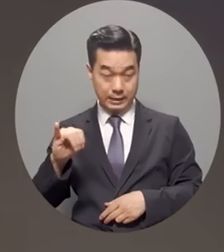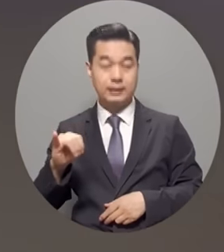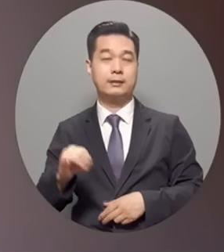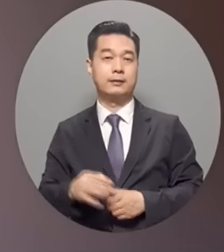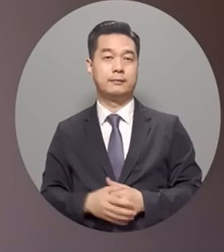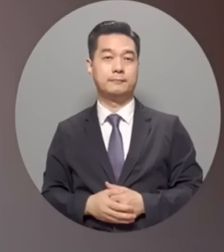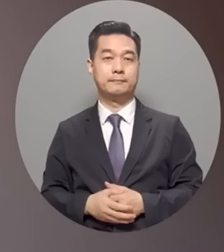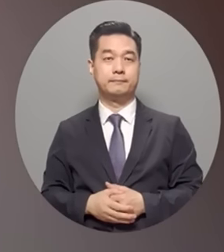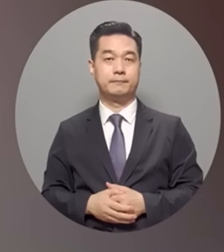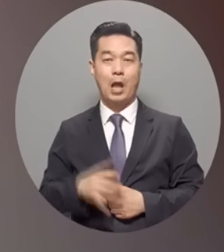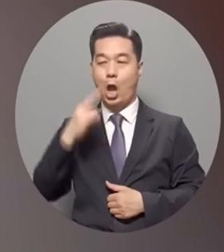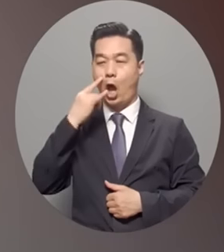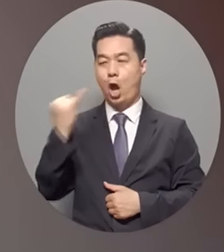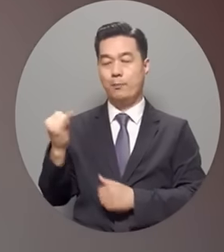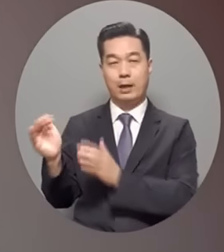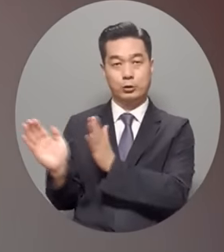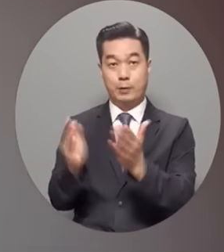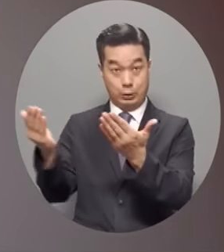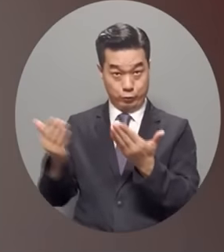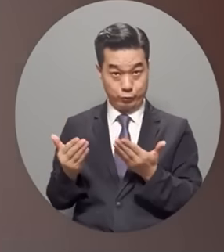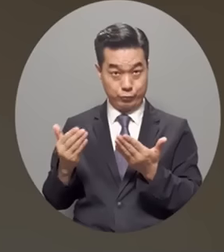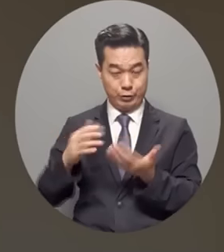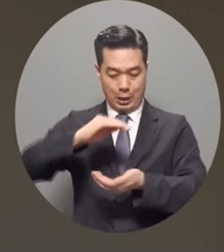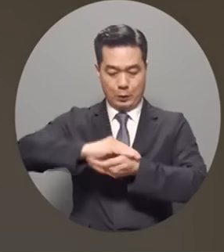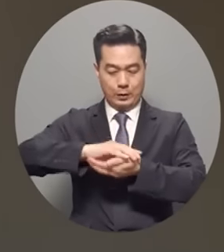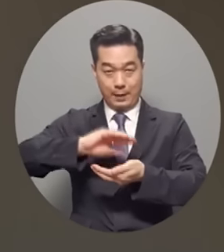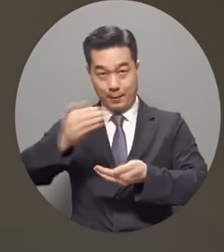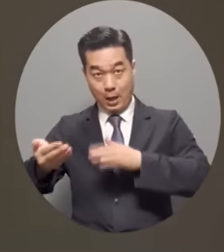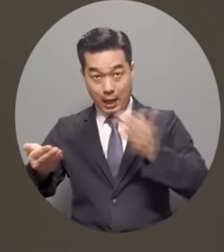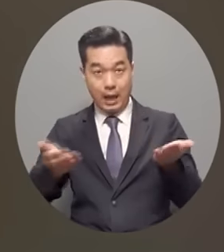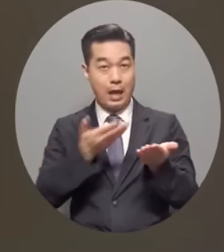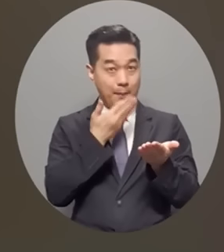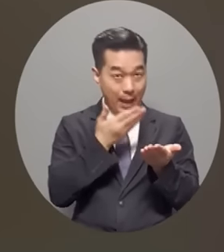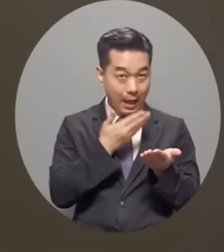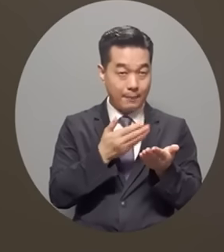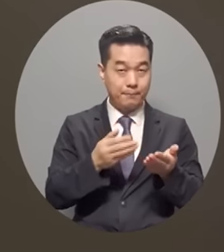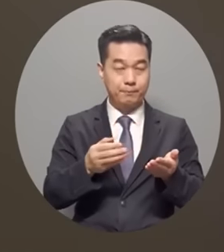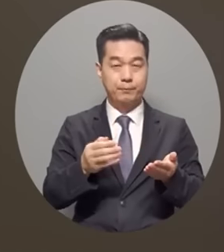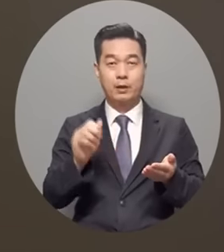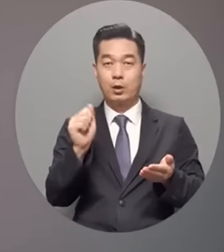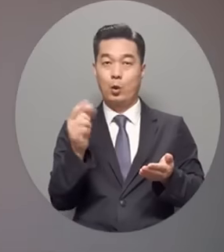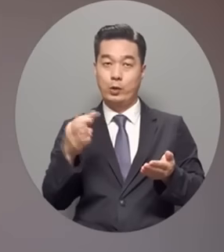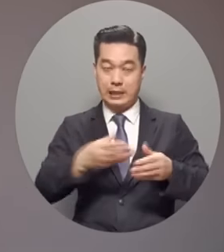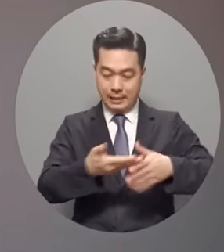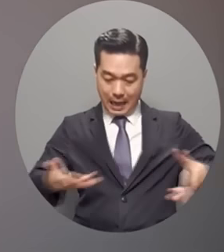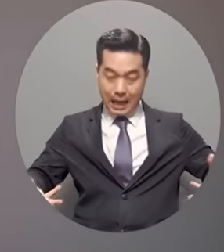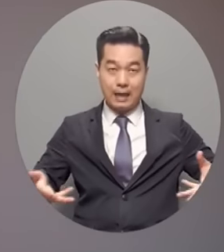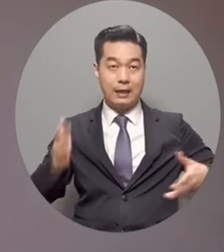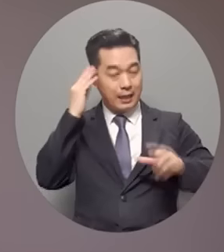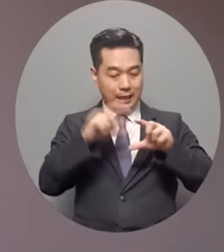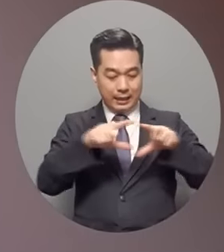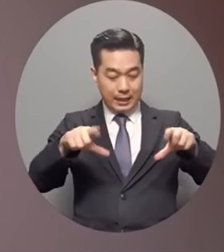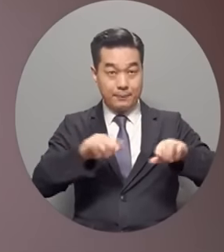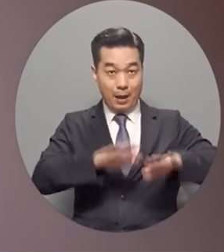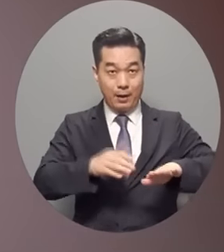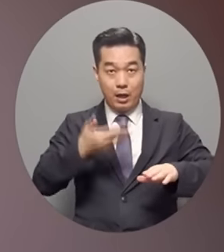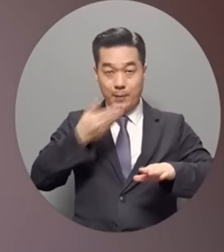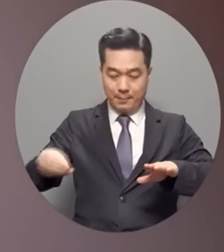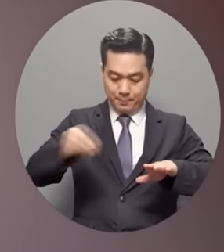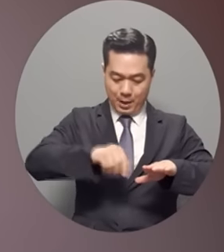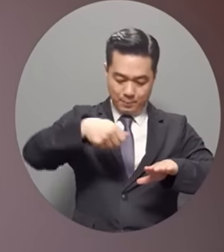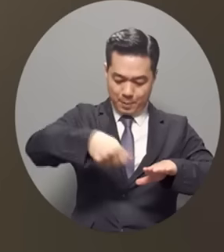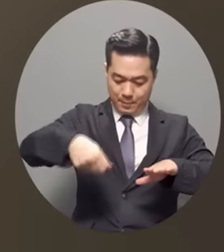My 엄마가 준비해줬다며 도시락통에서 밥과 호일, 김을 꺼내는 소녀. 작은 김 위에 밥을 얹어 야무지게 꾹꾹